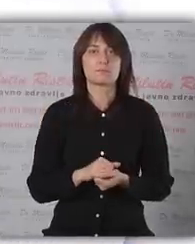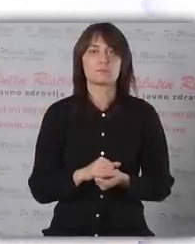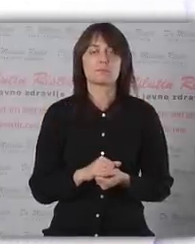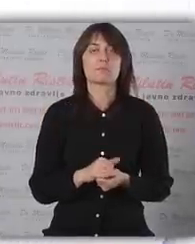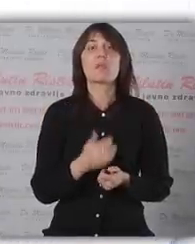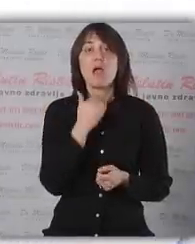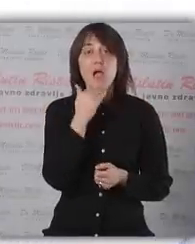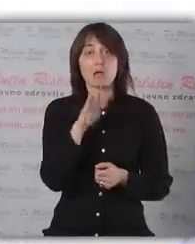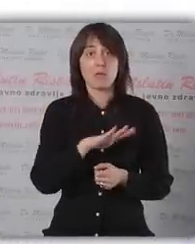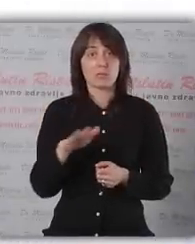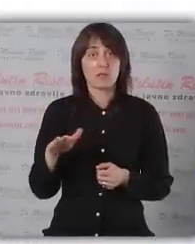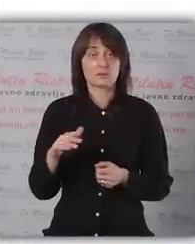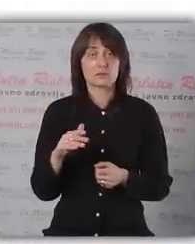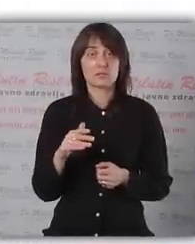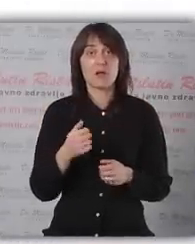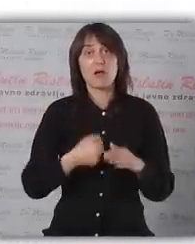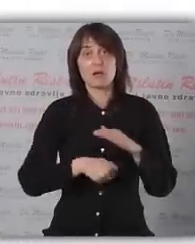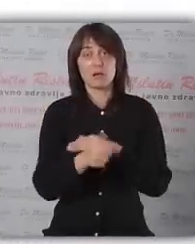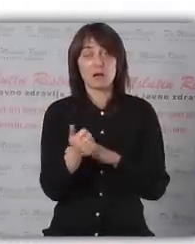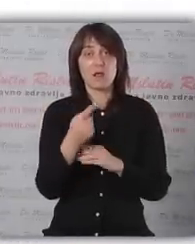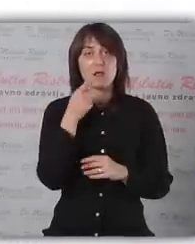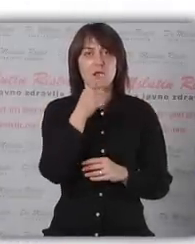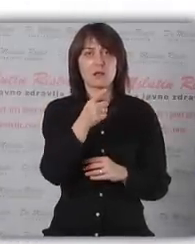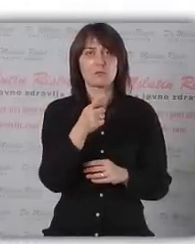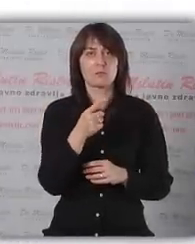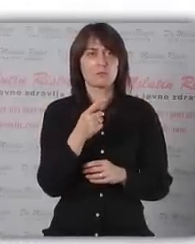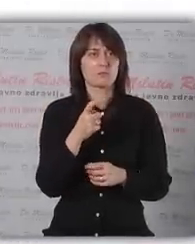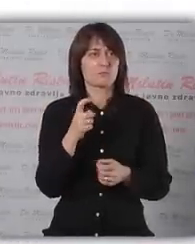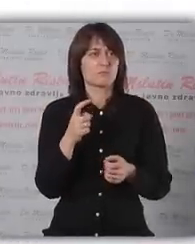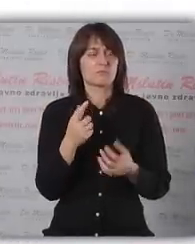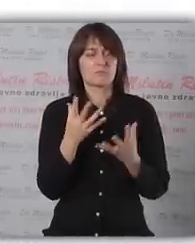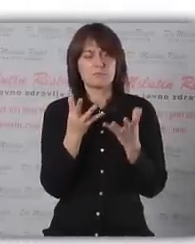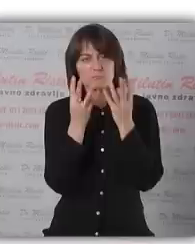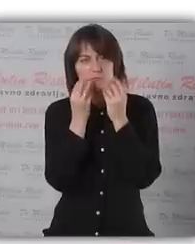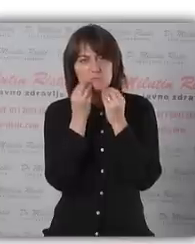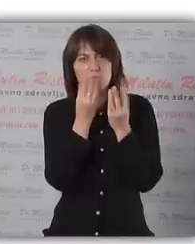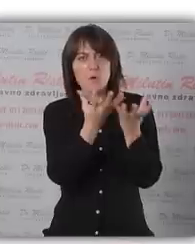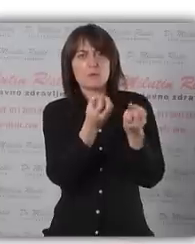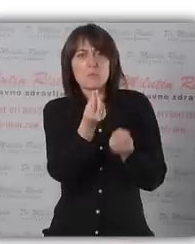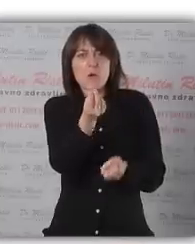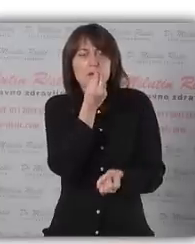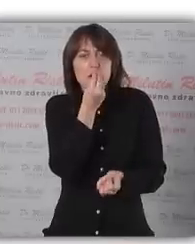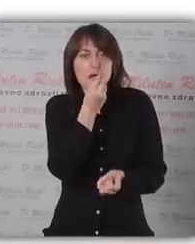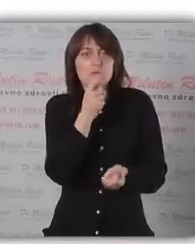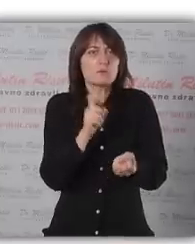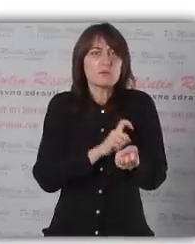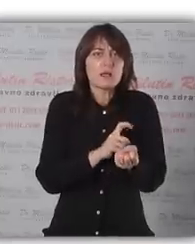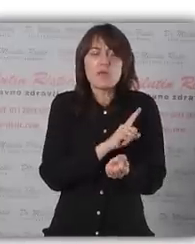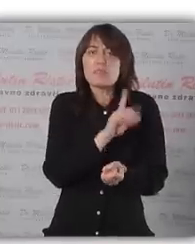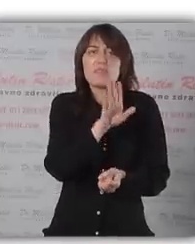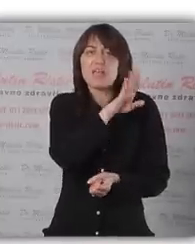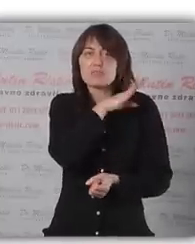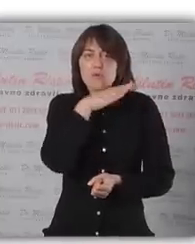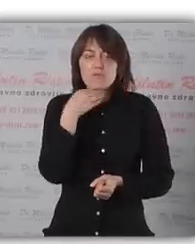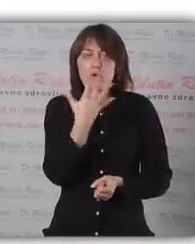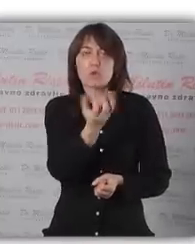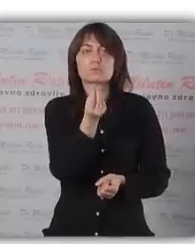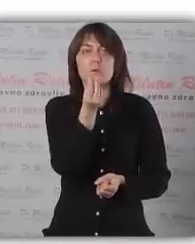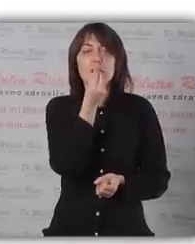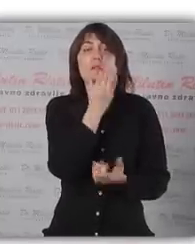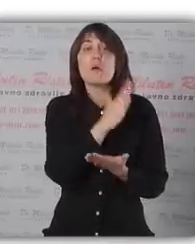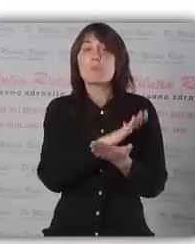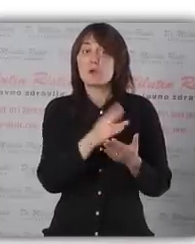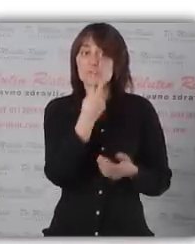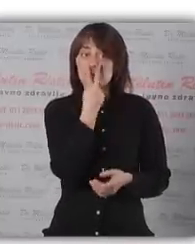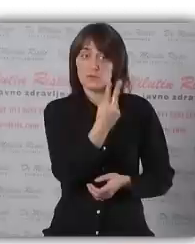situacije? Ako deca krenu da postaju adinamična, apatična, uzimaju hranu, ali